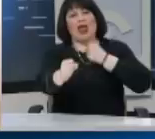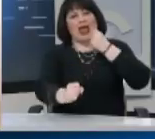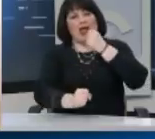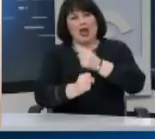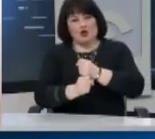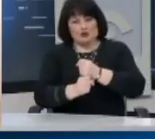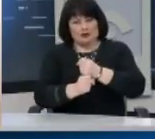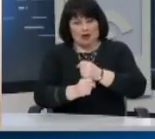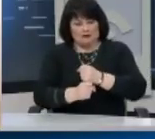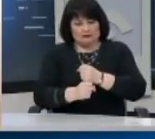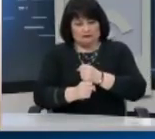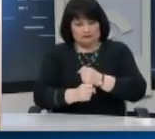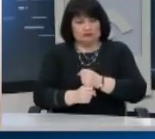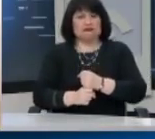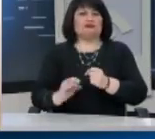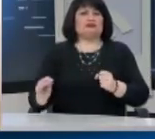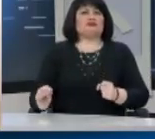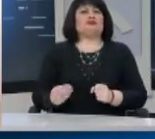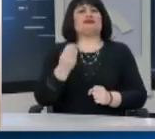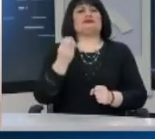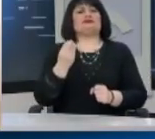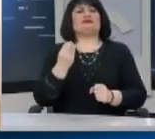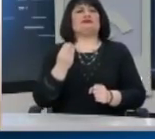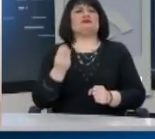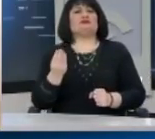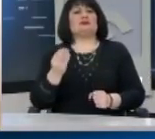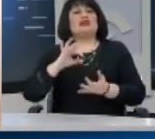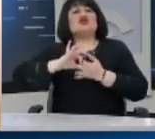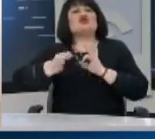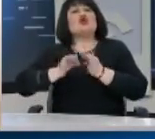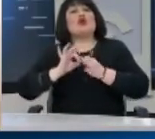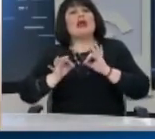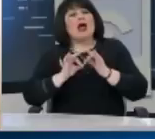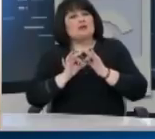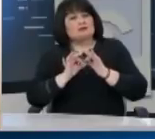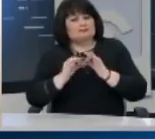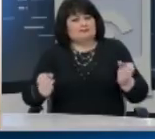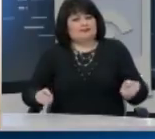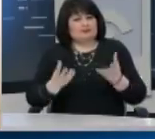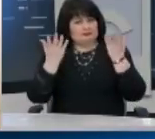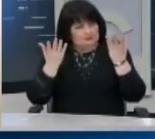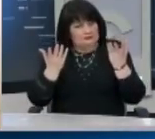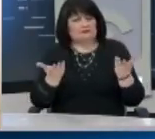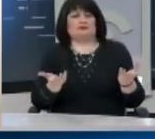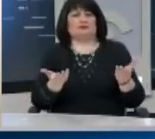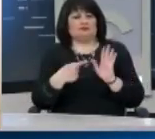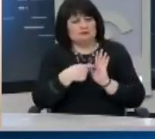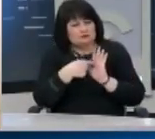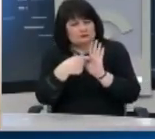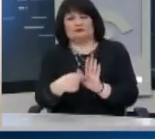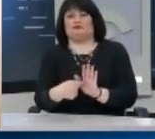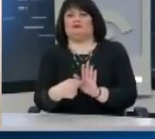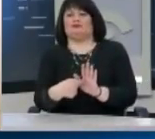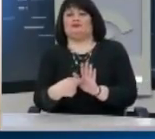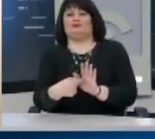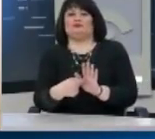επιφάνεια και αναθεωρητικές σχολές της ιστορίας που φέρνουνε στην